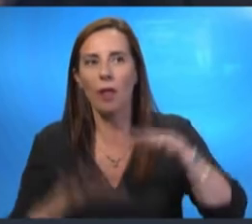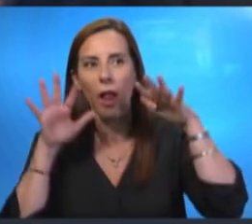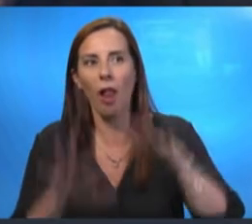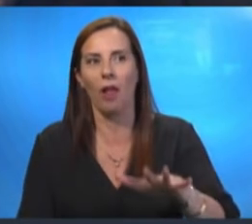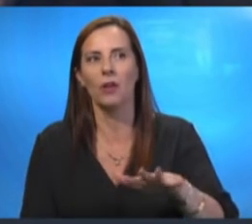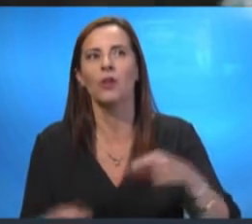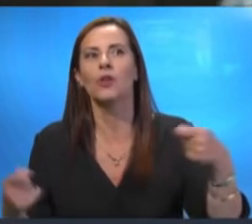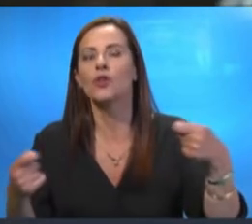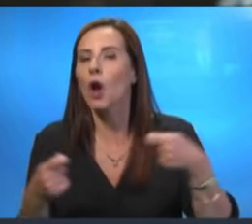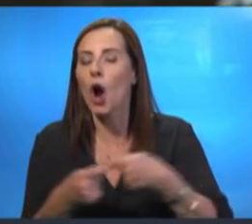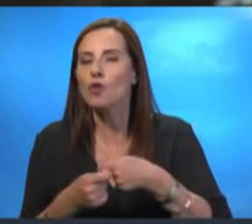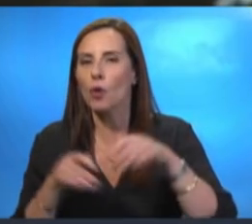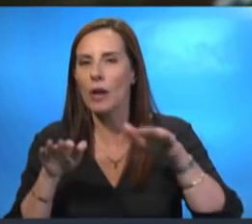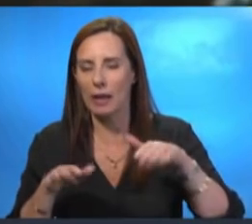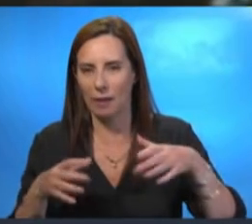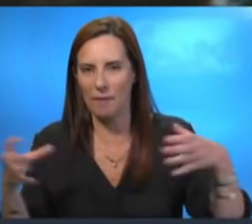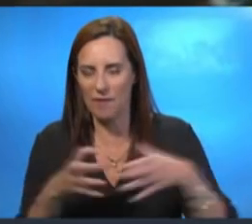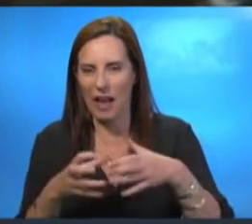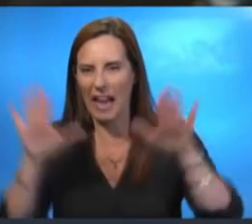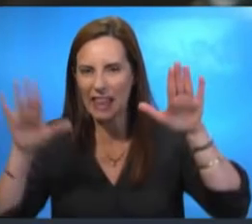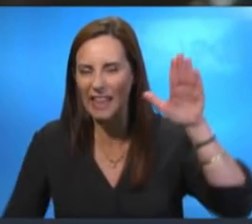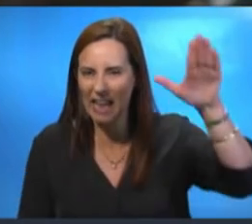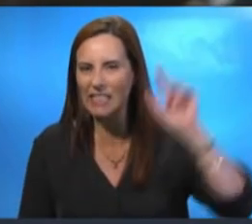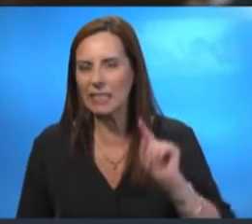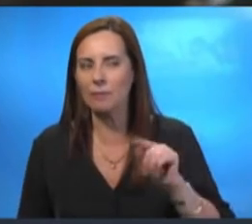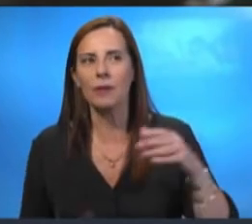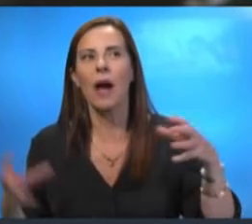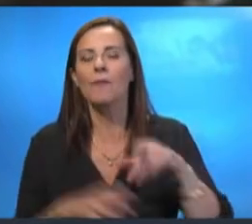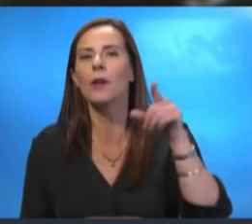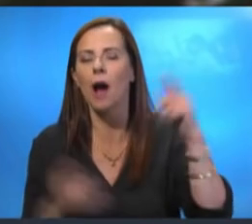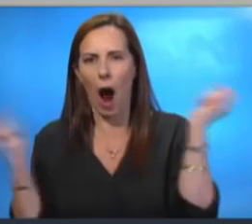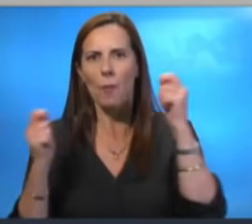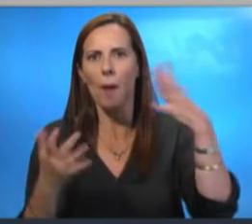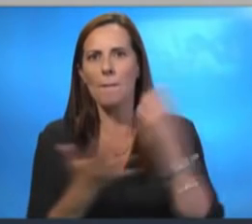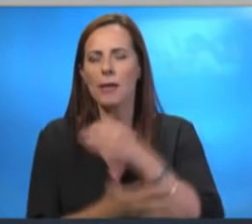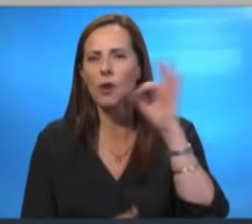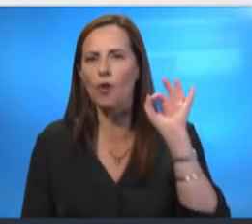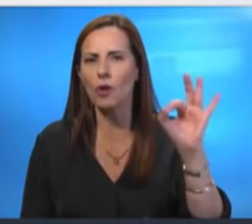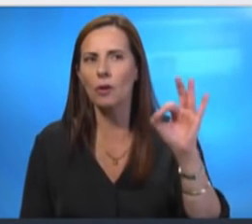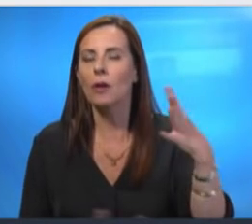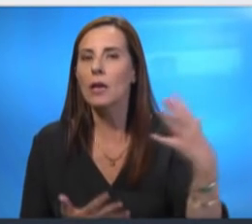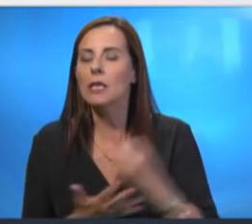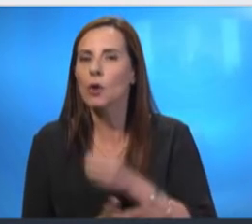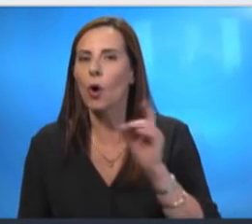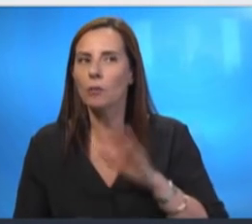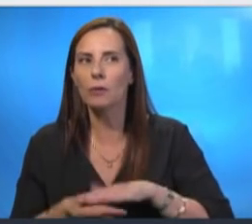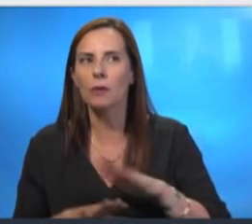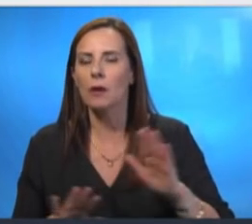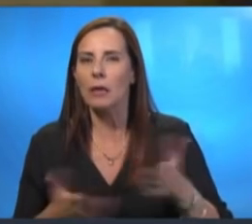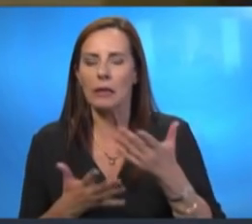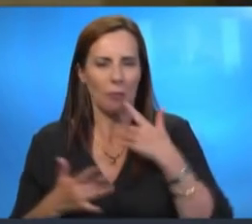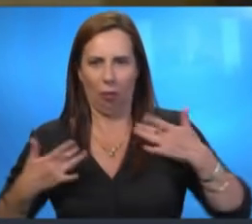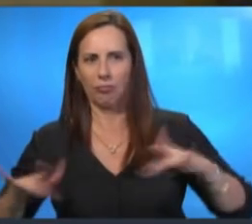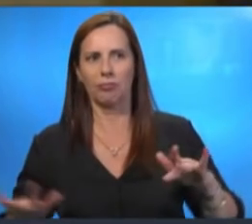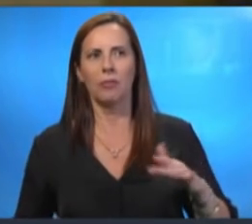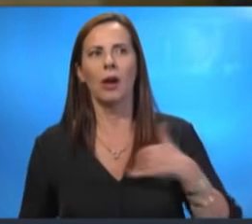to neo-Nazi groups. המפלגה הרפובליקנית באילינוי, המומה מהצלחתו של ג'ונס לזכות במינוי, מהרה להתנער. We just